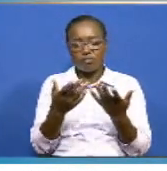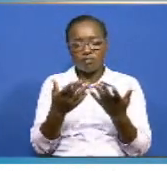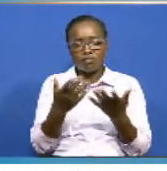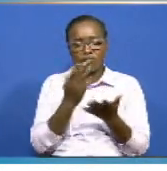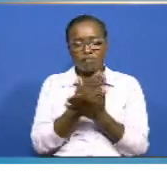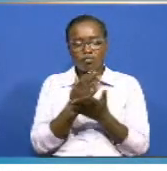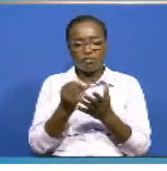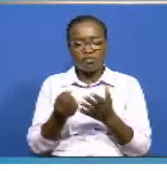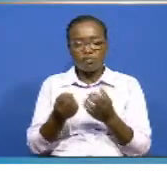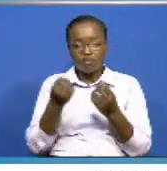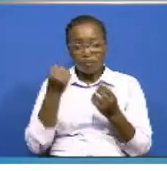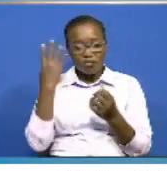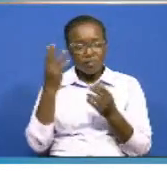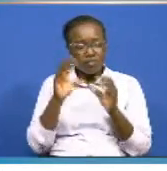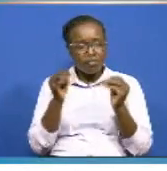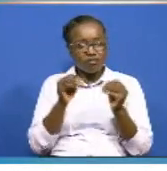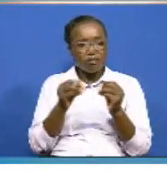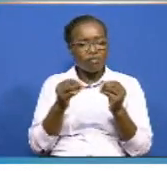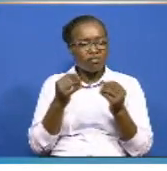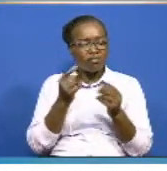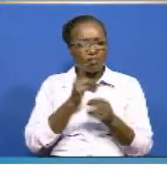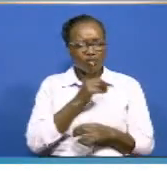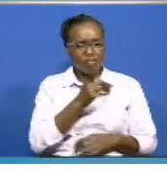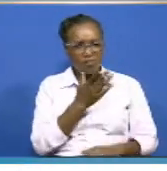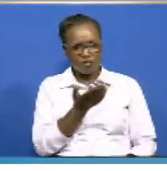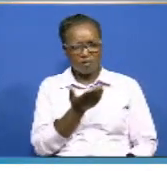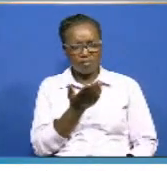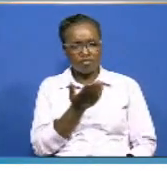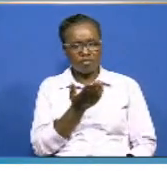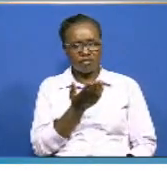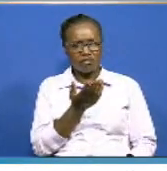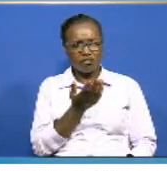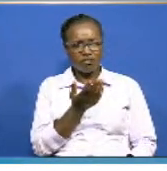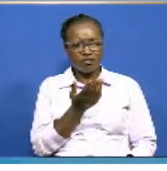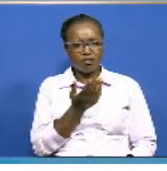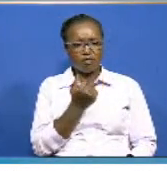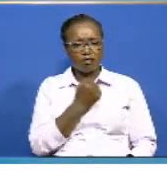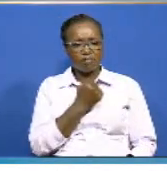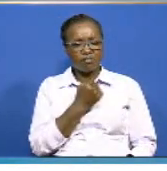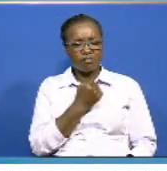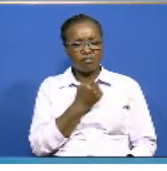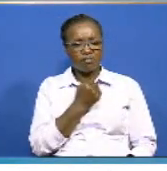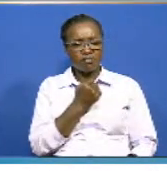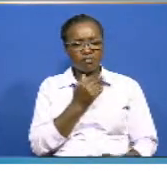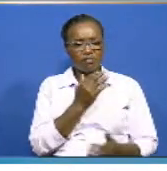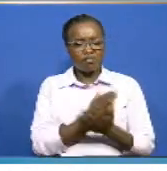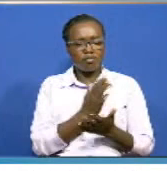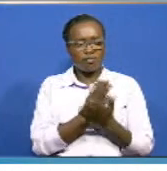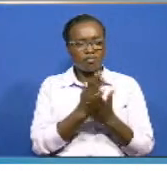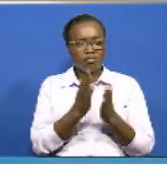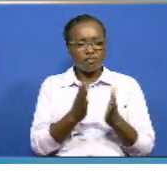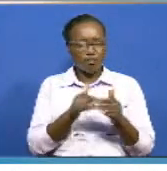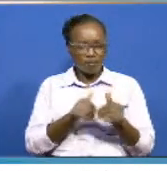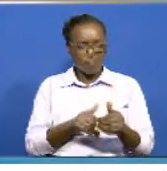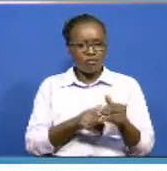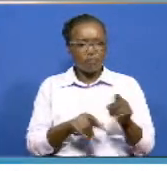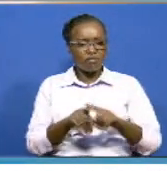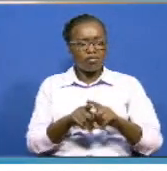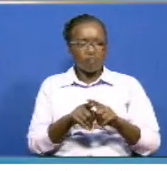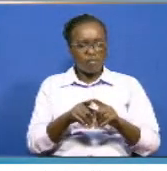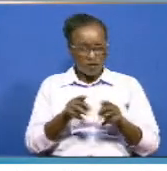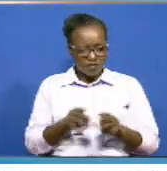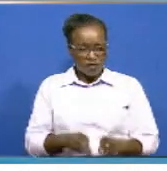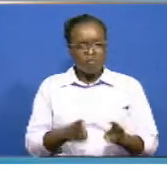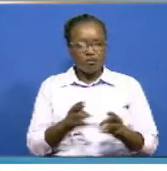basi unaona ya kwamba kuna onyo ambalo limewekwa pale. Je, wamiliki wanastahili kufuata mfumo ule ili kuhakikisha kwamba